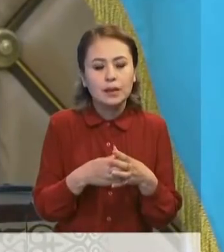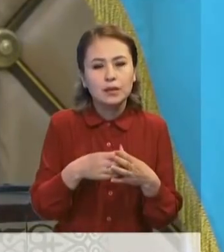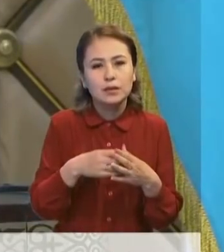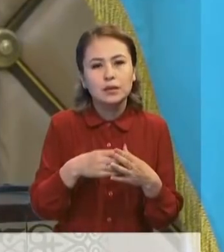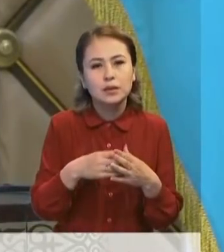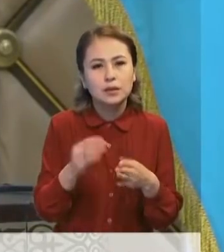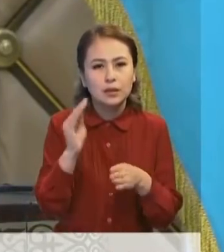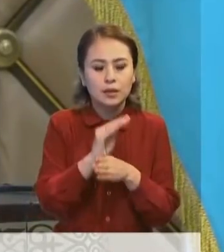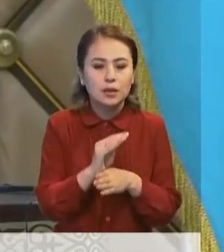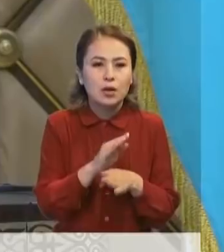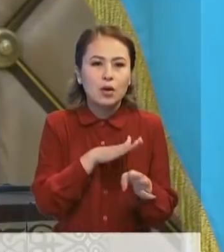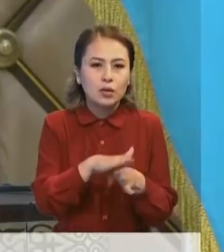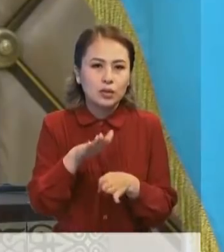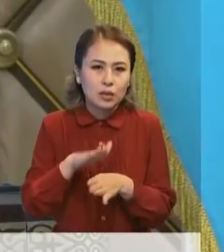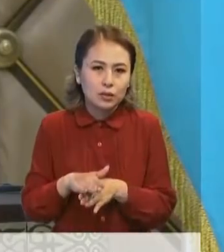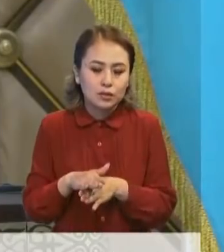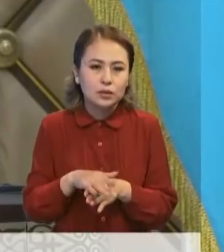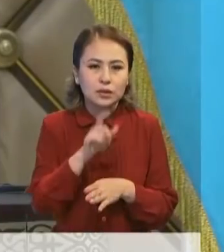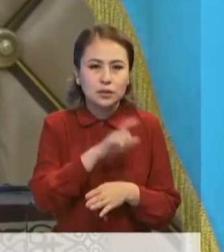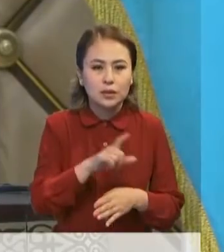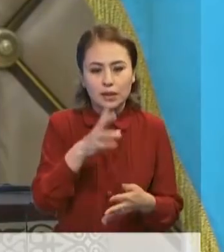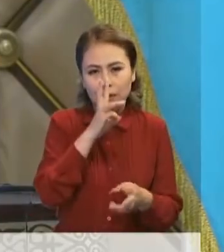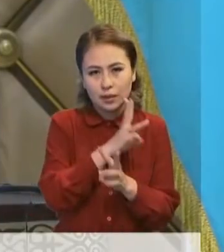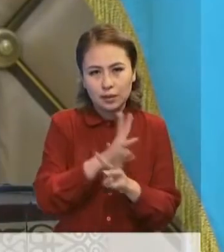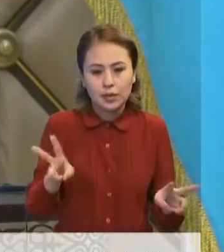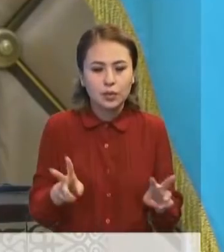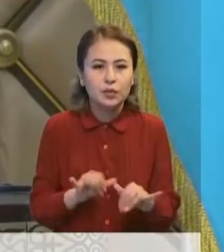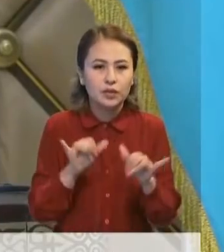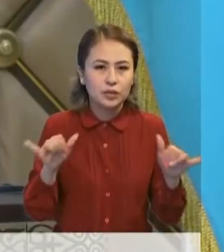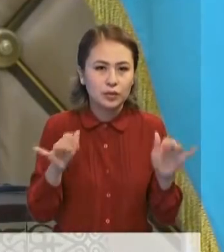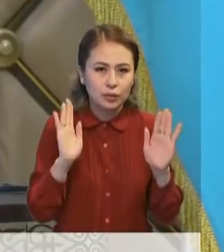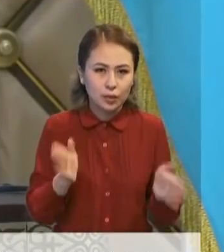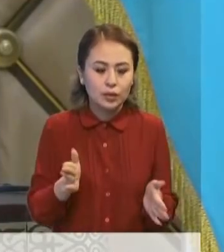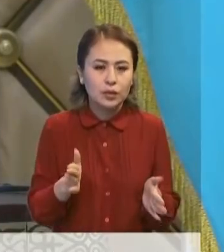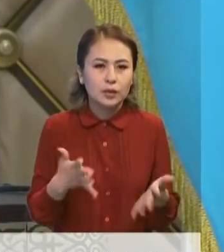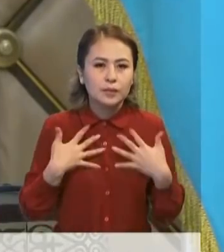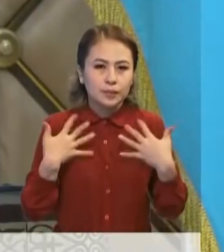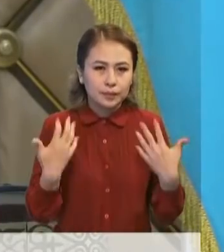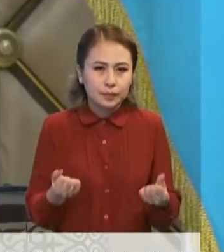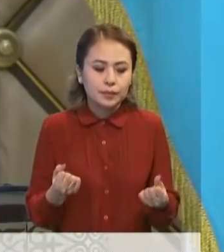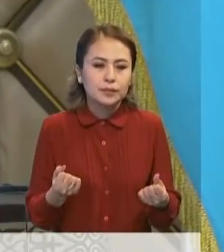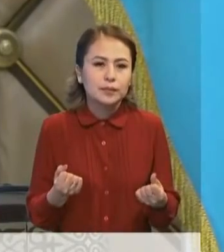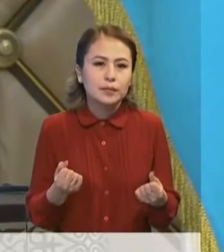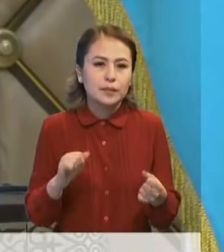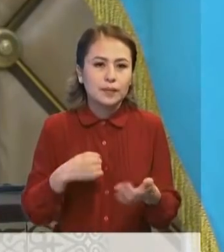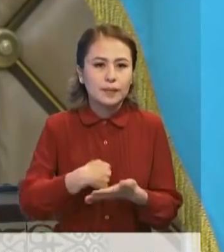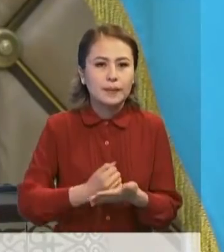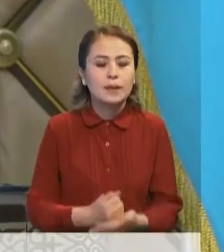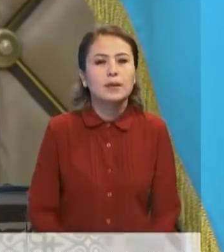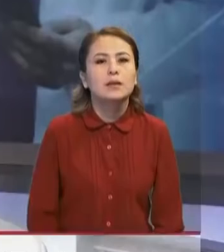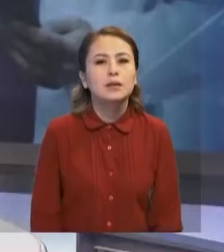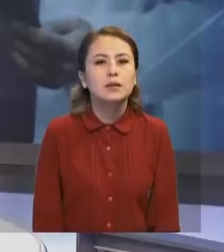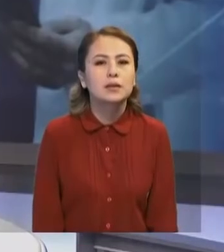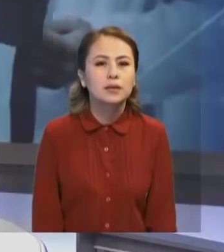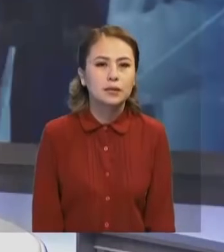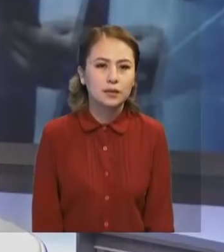мен қосалқы персоналдарына еңбекақы төлеуін арттырылады, сауықтыру жөніндегі жәрдемақы белгіленеді.